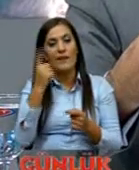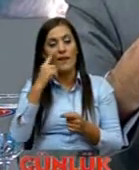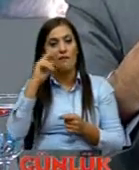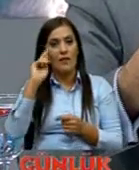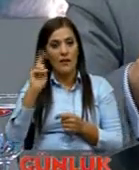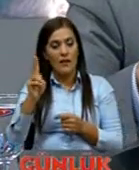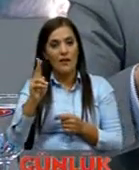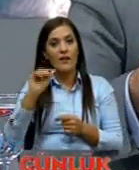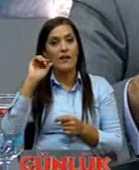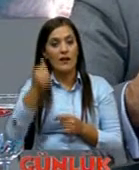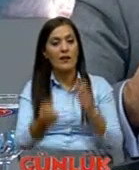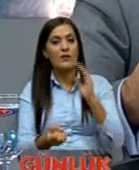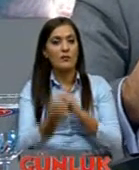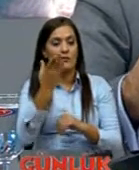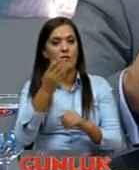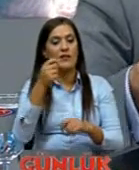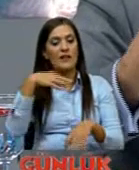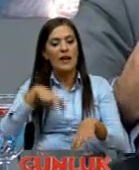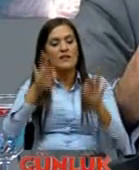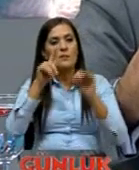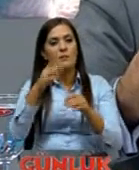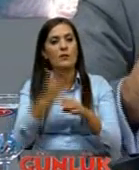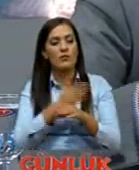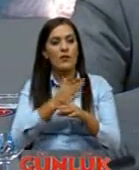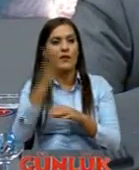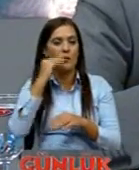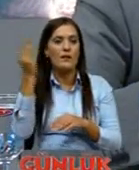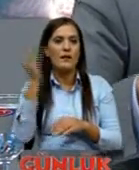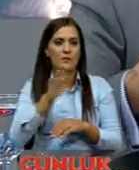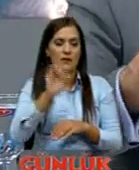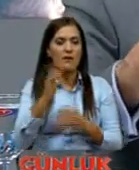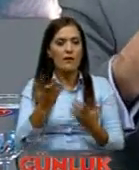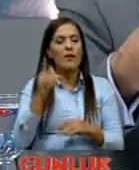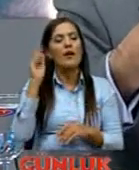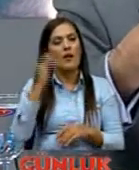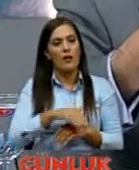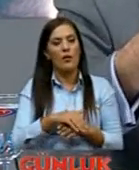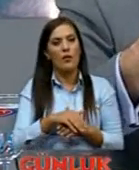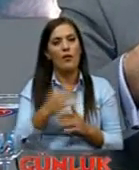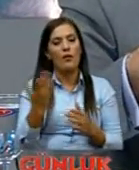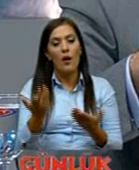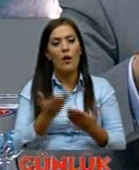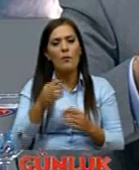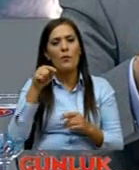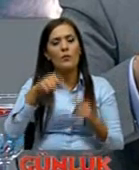dayalı kaliteli üretilmiş bir ürün anlamına, hı, gelmesi gerekir ve geliyor. Evet. Ama burada